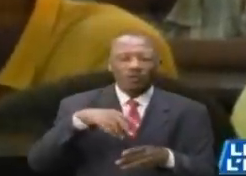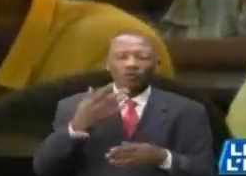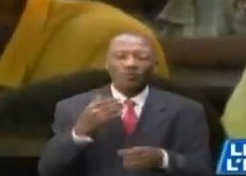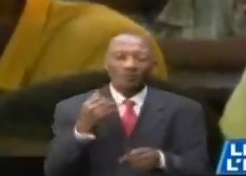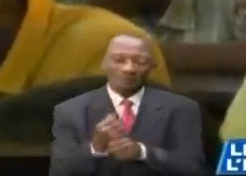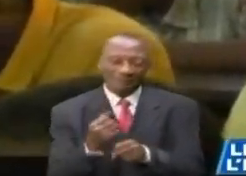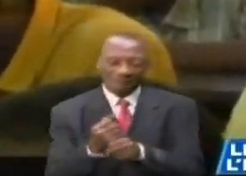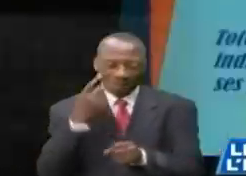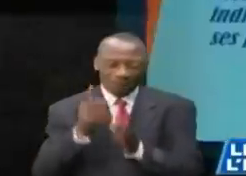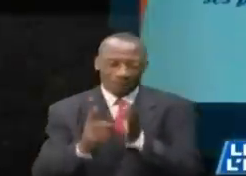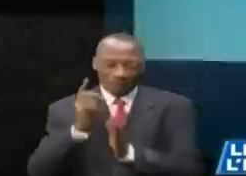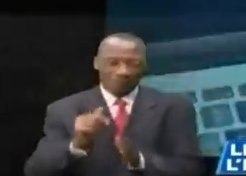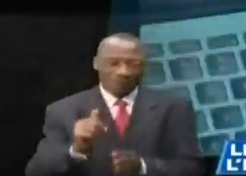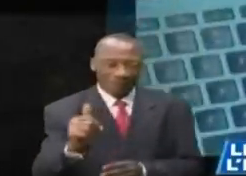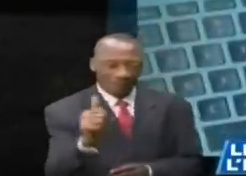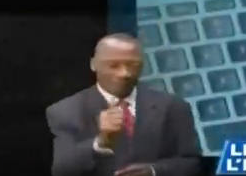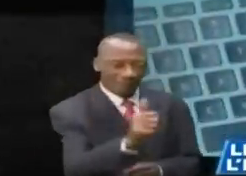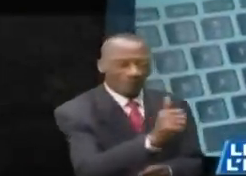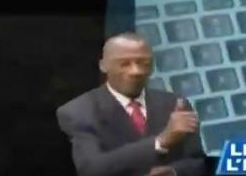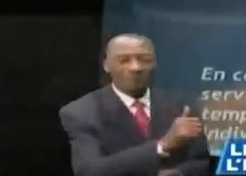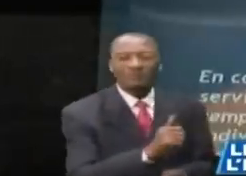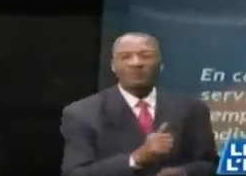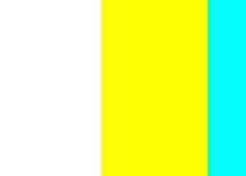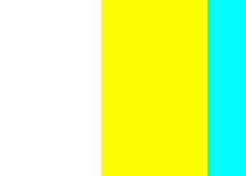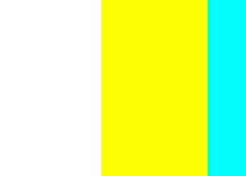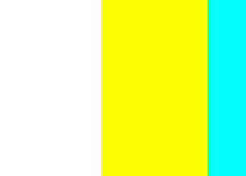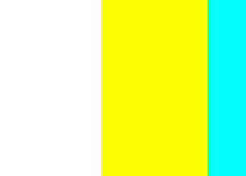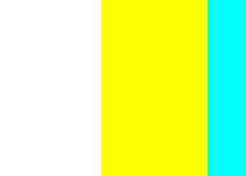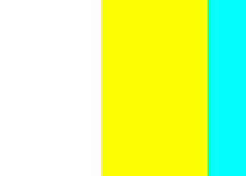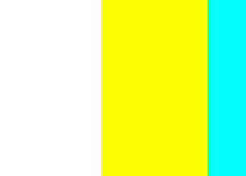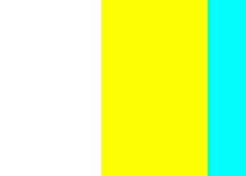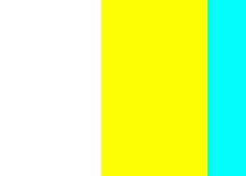coût. Et c'est un marché ouvert à plus de 2 millions.